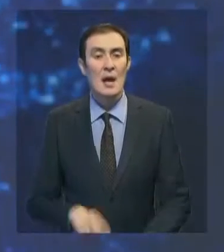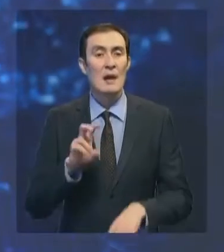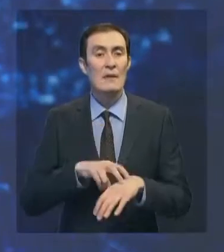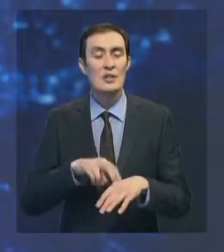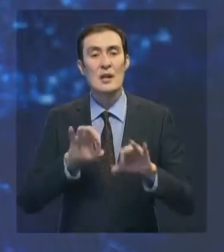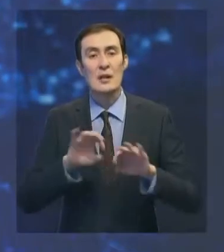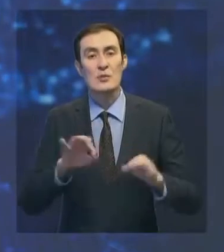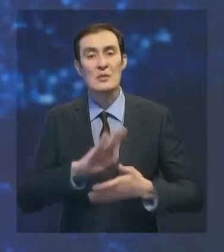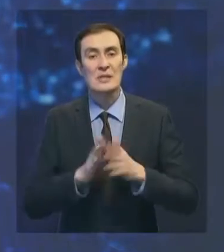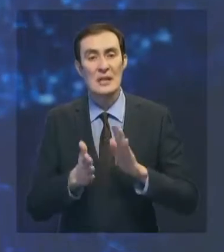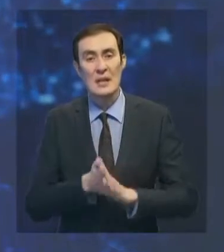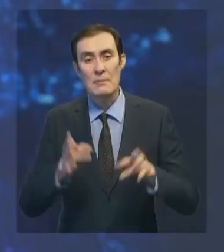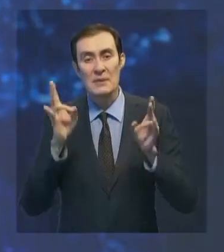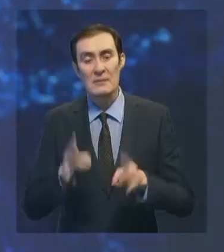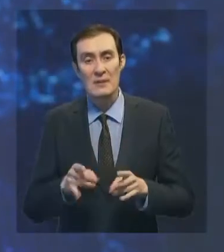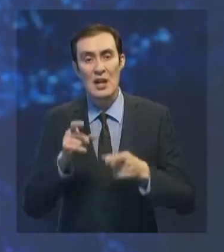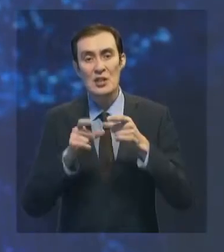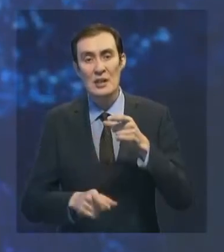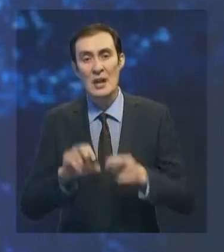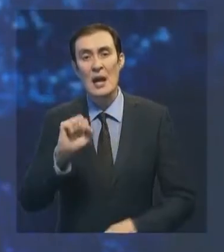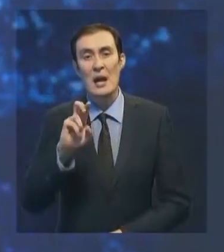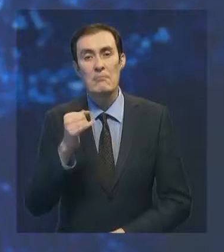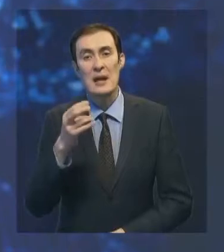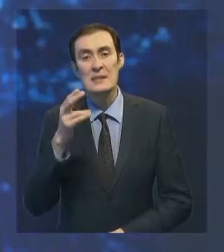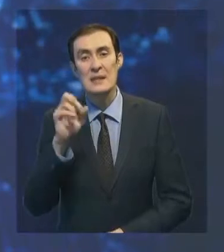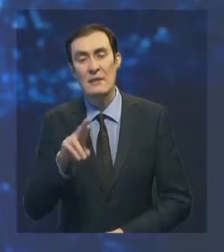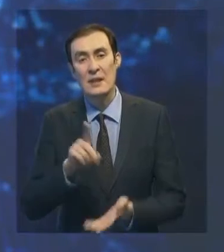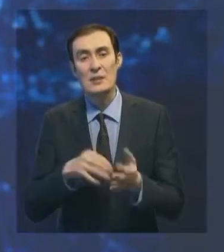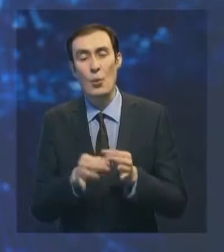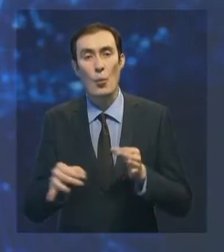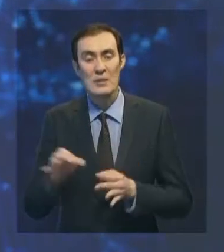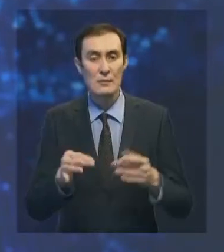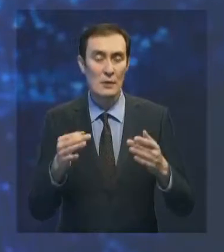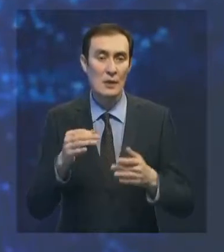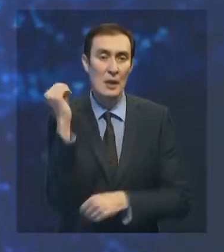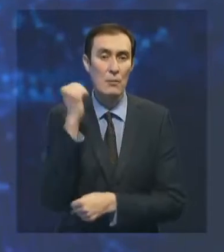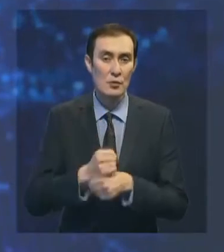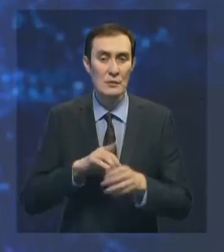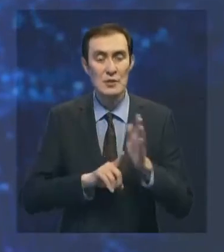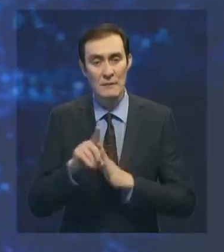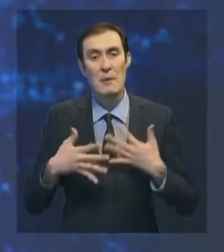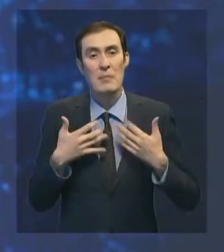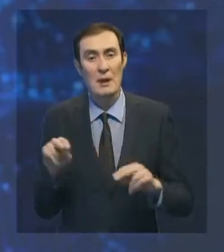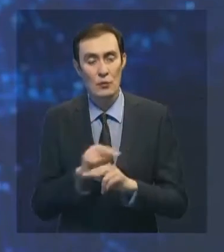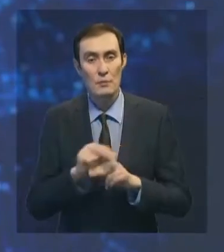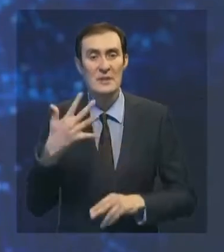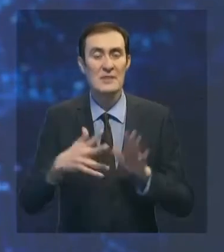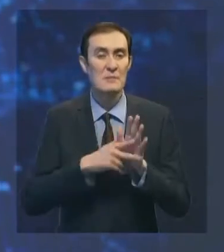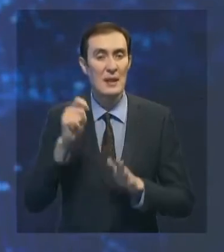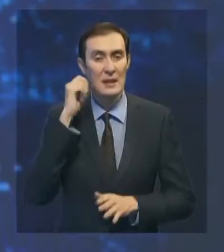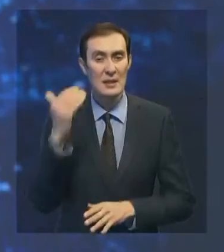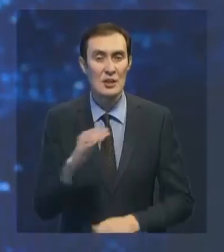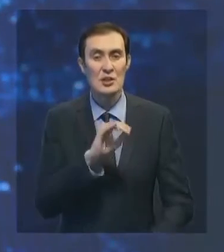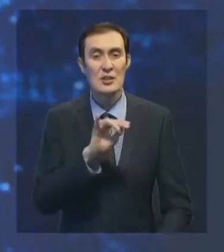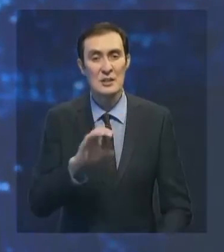Врачи рассказали о состоянии пострадавших на шахте Абайская в Карагандинской области. По их информации, горняки пошли на поправку. 58-летнего